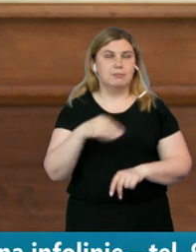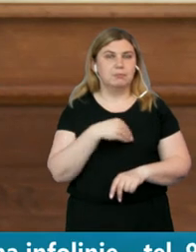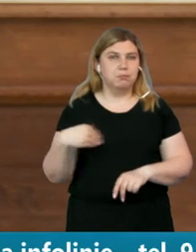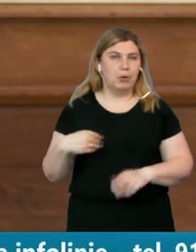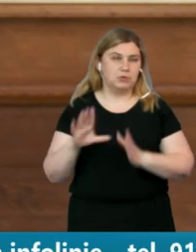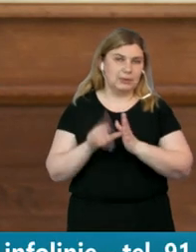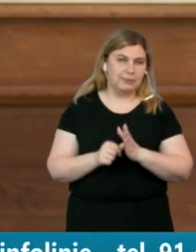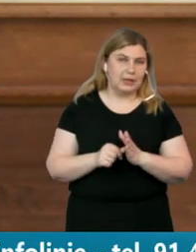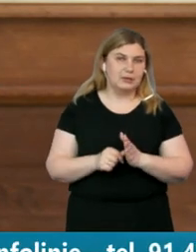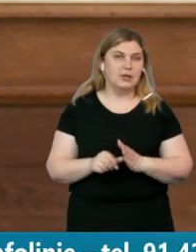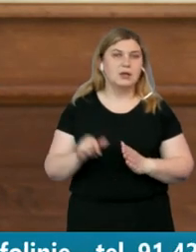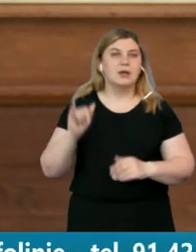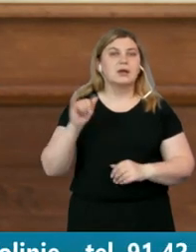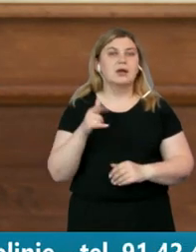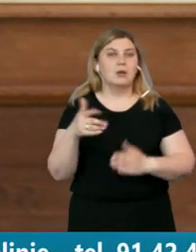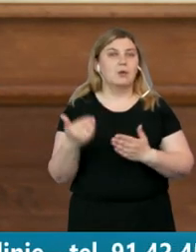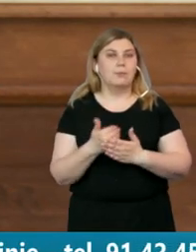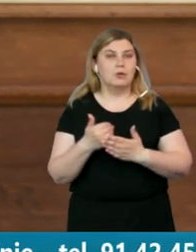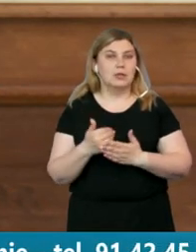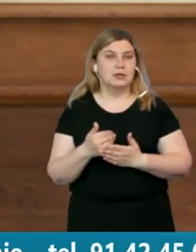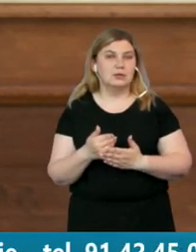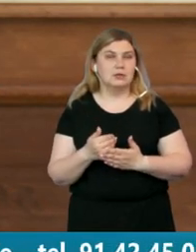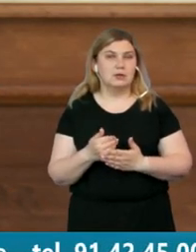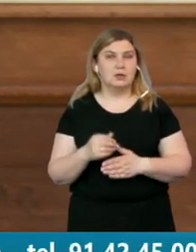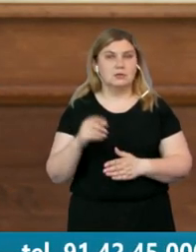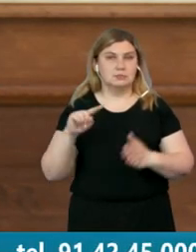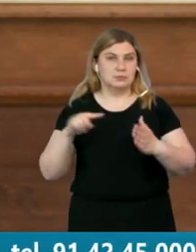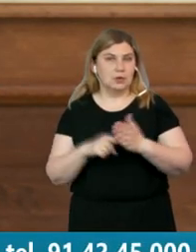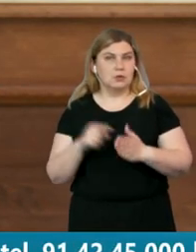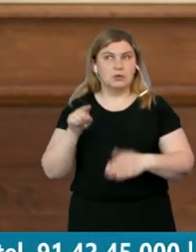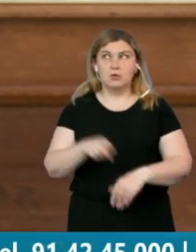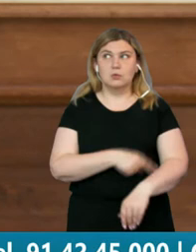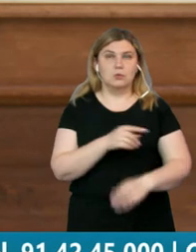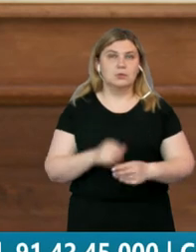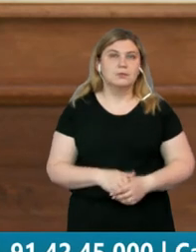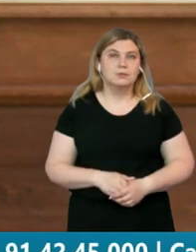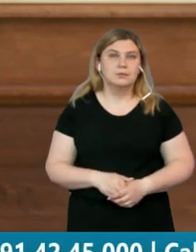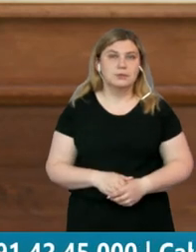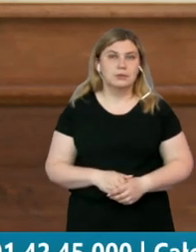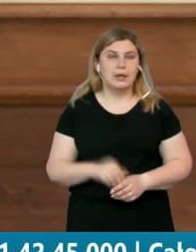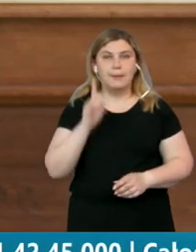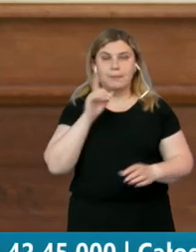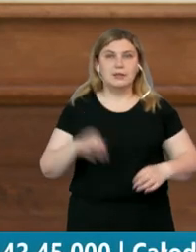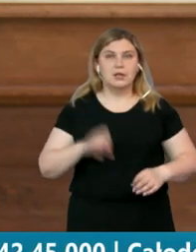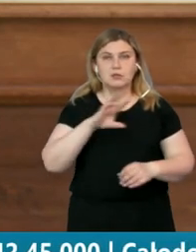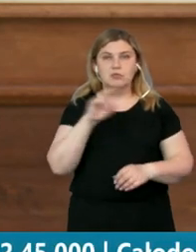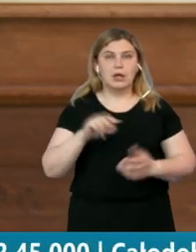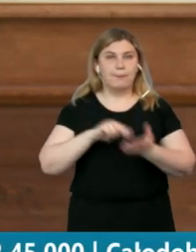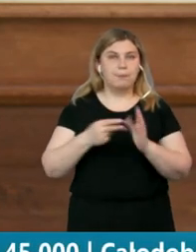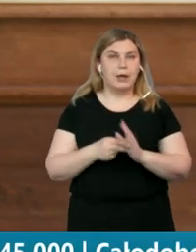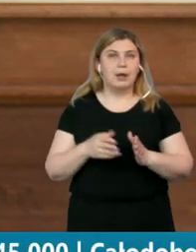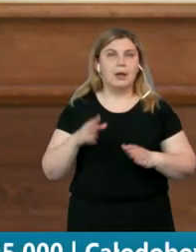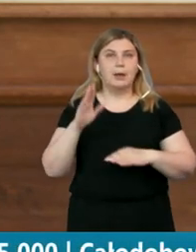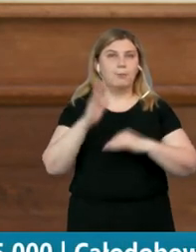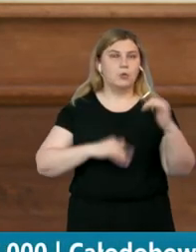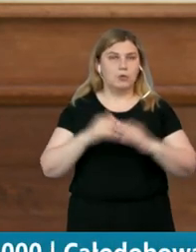w polskich miastach jako już pewien model docelowy czy długofalowy. Pan Grzegorz pyta, czy w planach jest budowa drugiej nitki